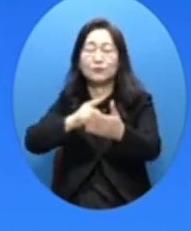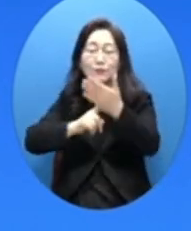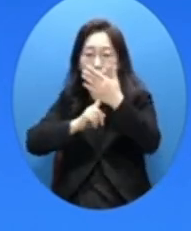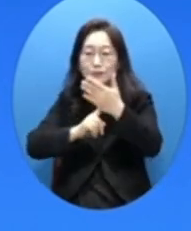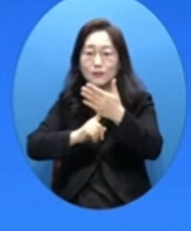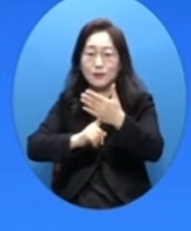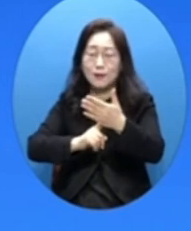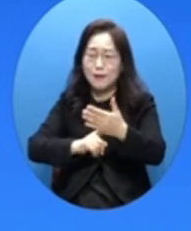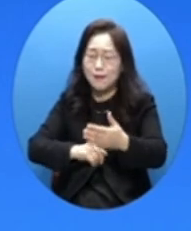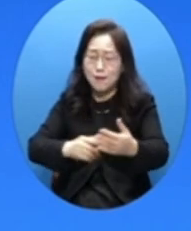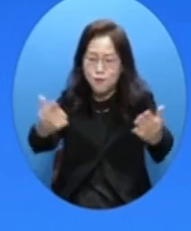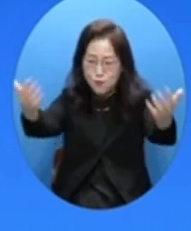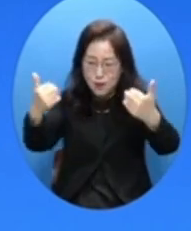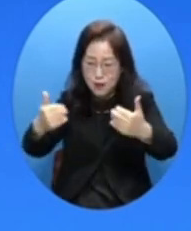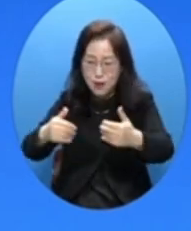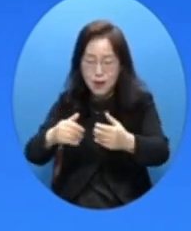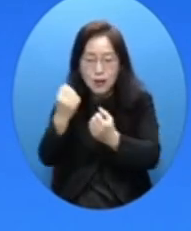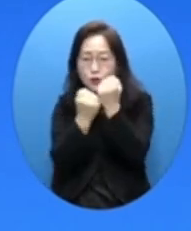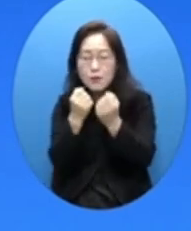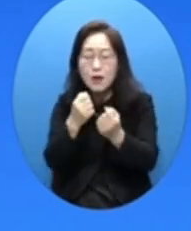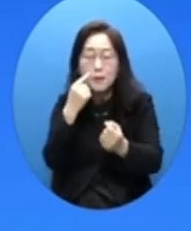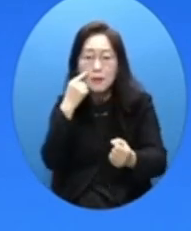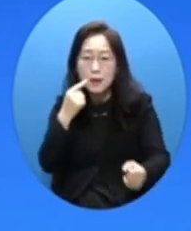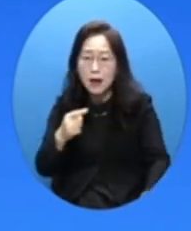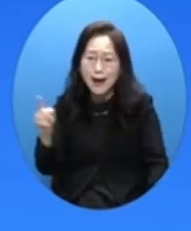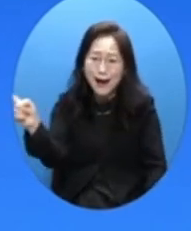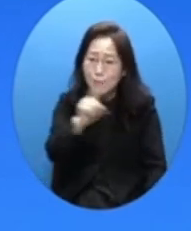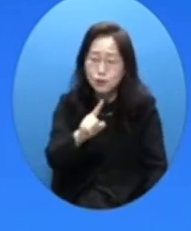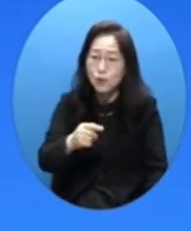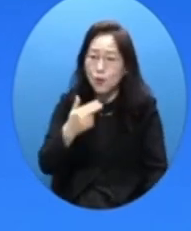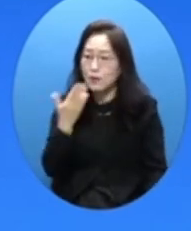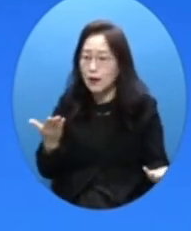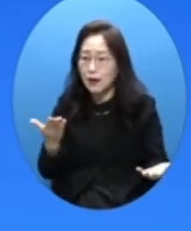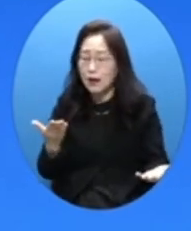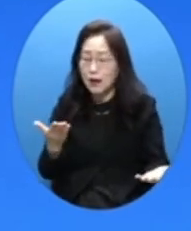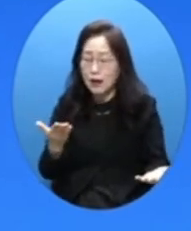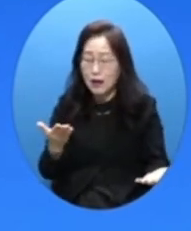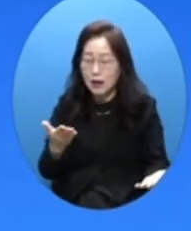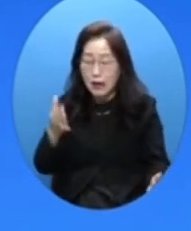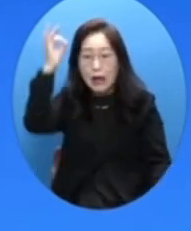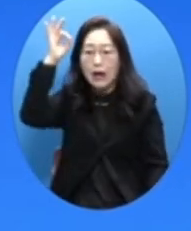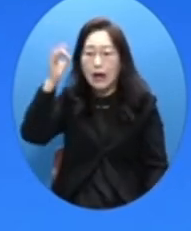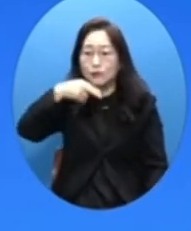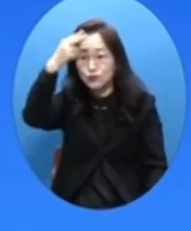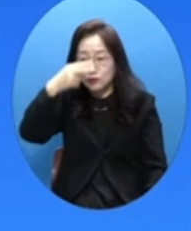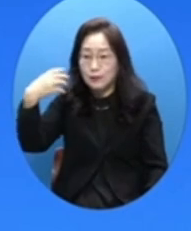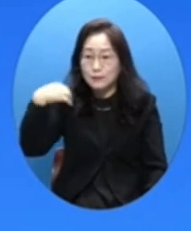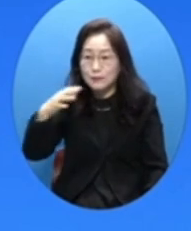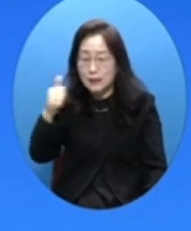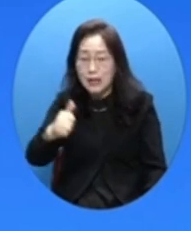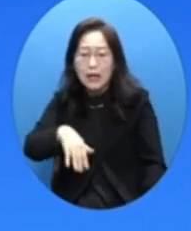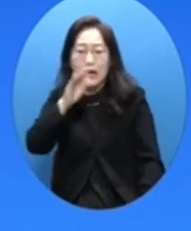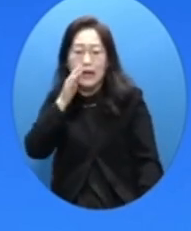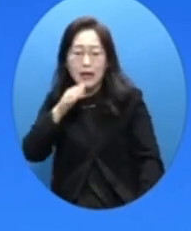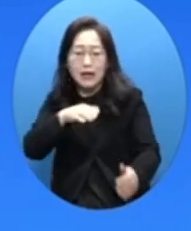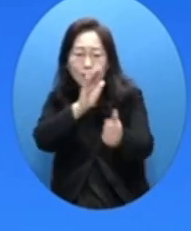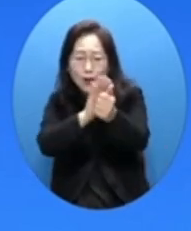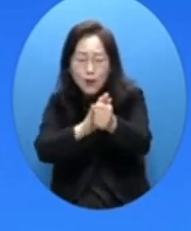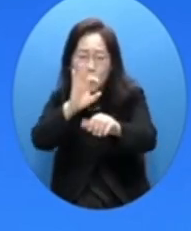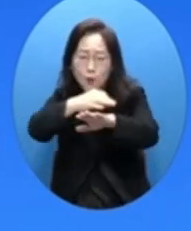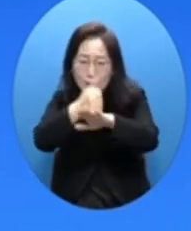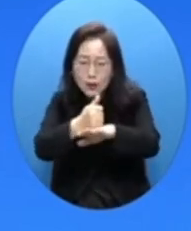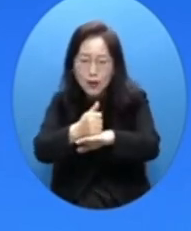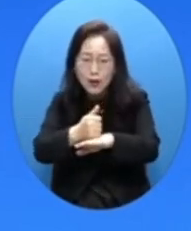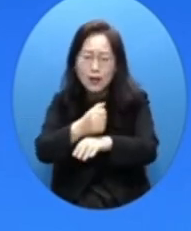아무도 해석하지 못합니다 그제서야 스마트폰 관한 장이 2년 전에 일이 생각이났습니다 왕이요 저 용서해 주옵소서